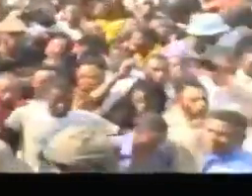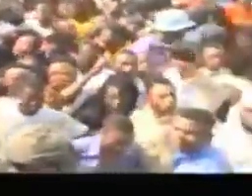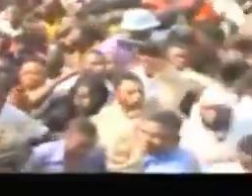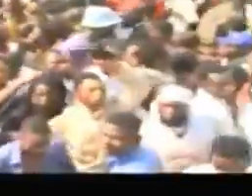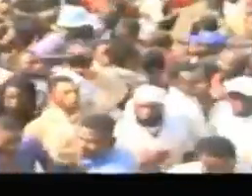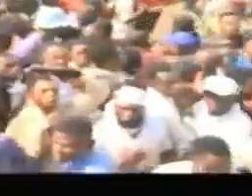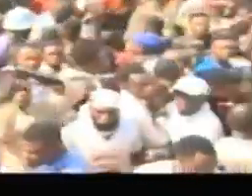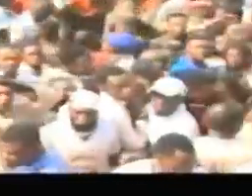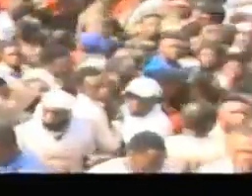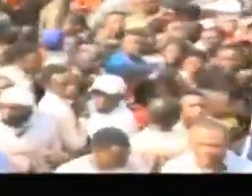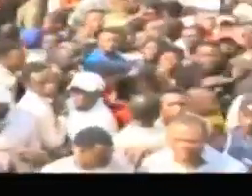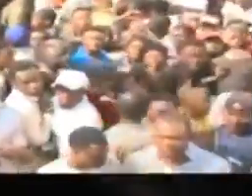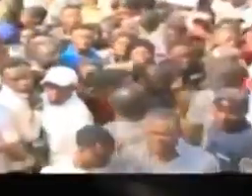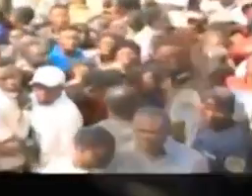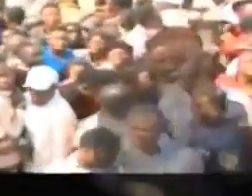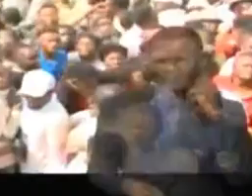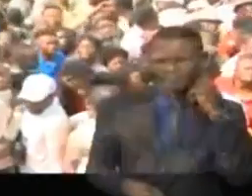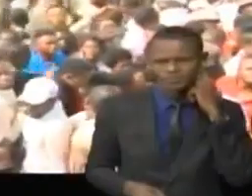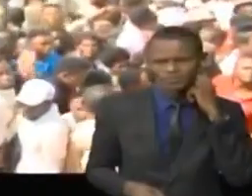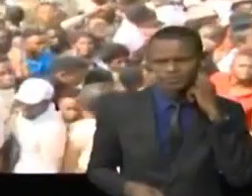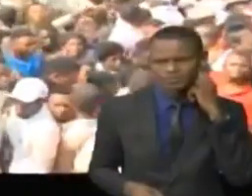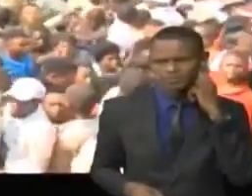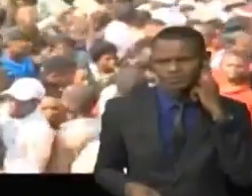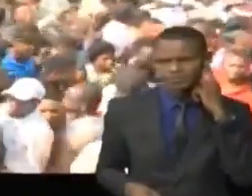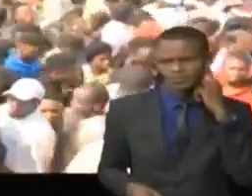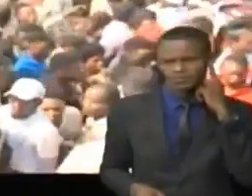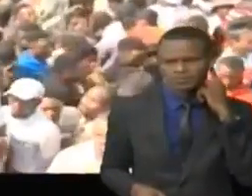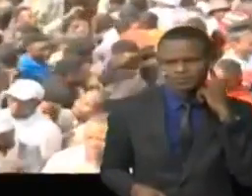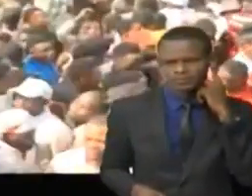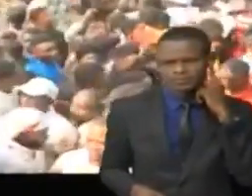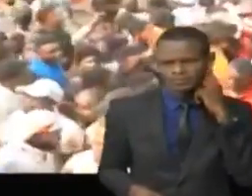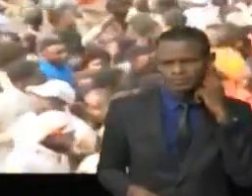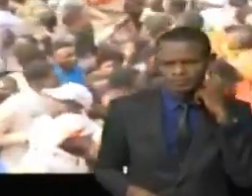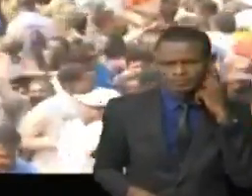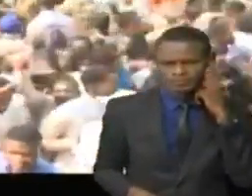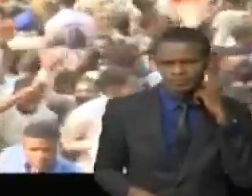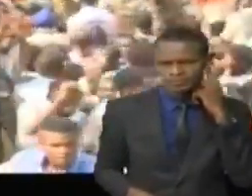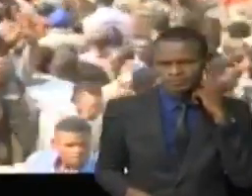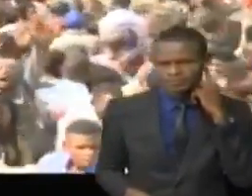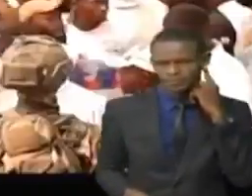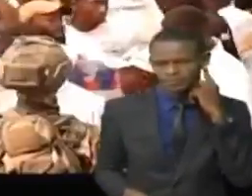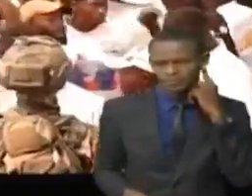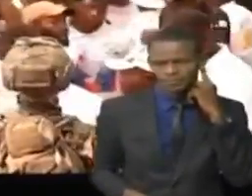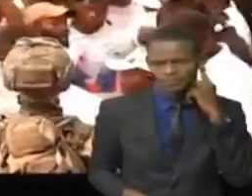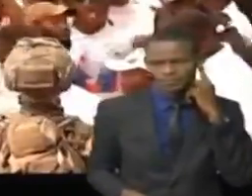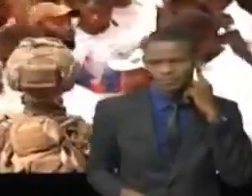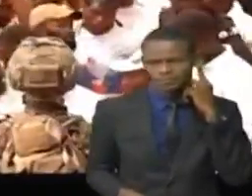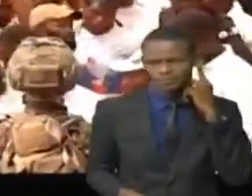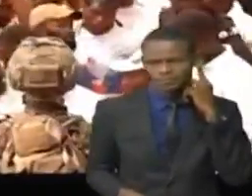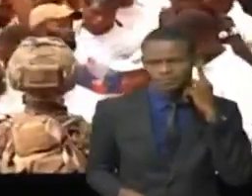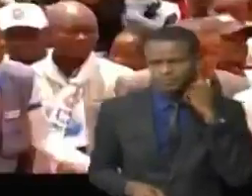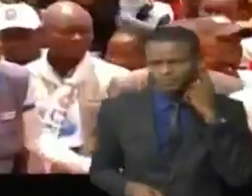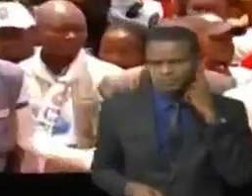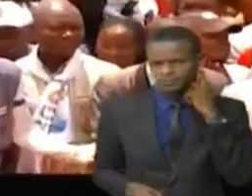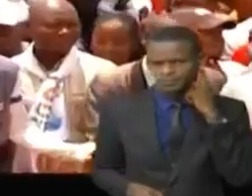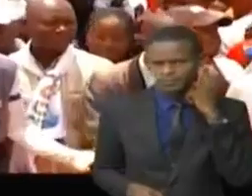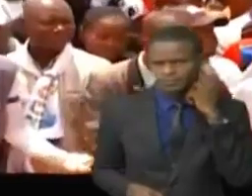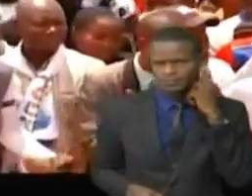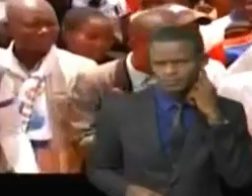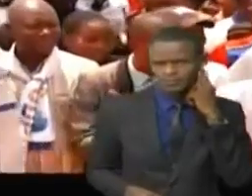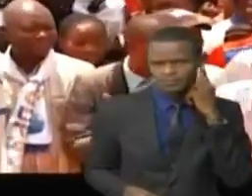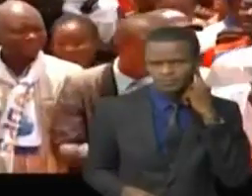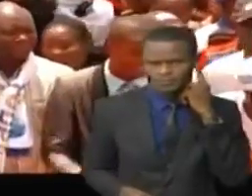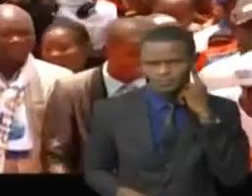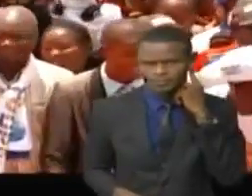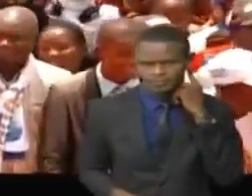Une foultitude, un débordement, un déferlement. Kasumbalesa et cette localité où le temps s'est arrêté ce